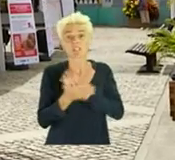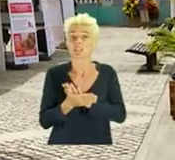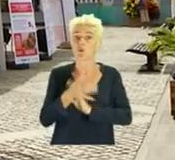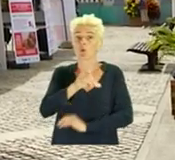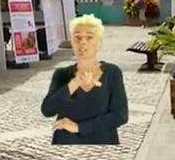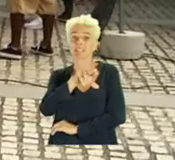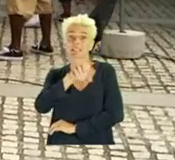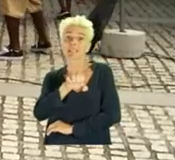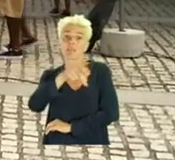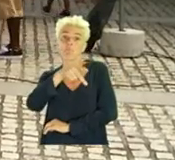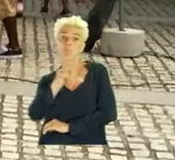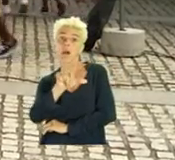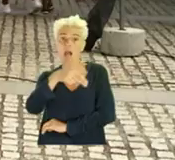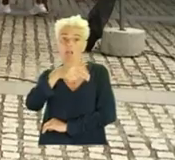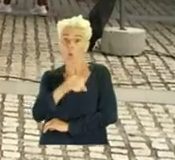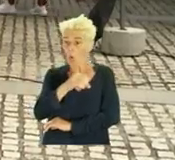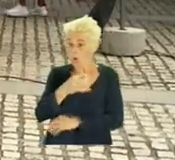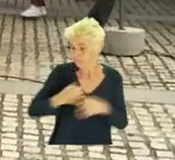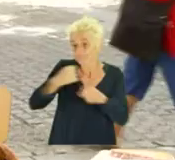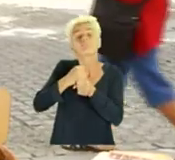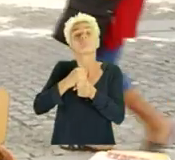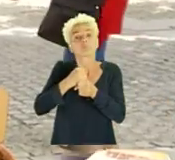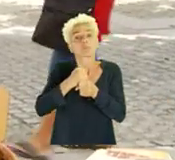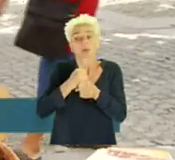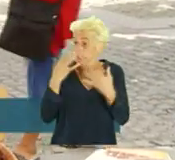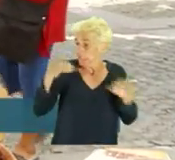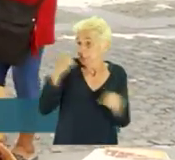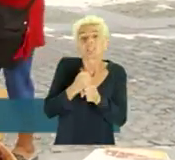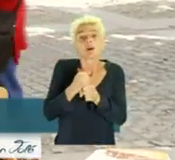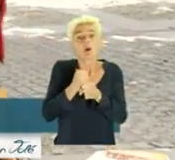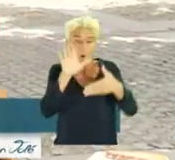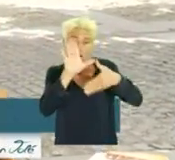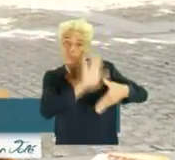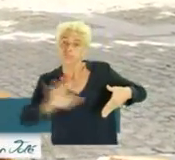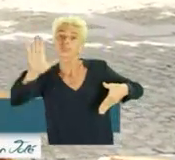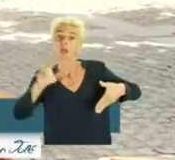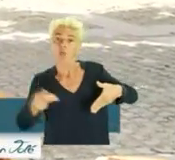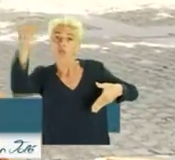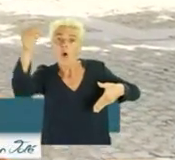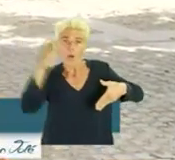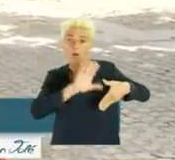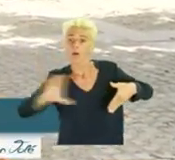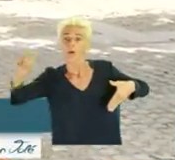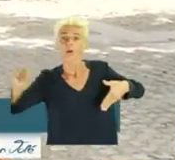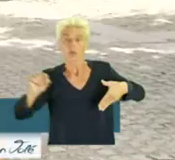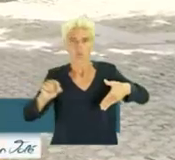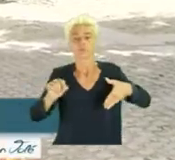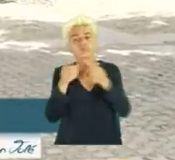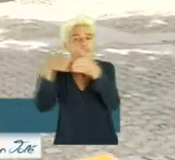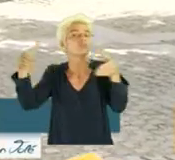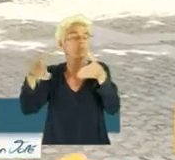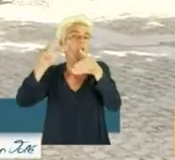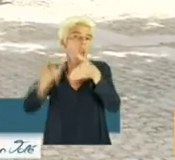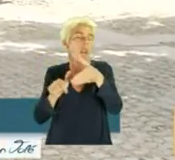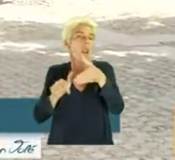L'association Drépano Doubout, c'est une association qui a maintenant 10 ans, qui représente le Nord Grande-Terre, puisque malheureusement, il y a une grande population de